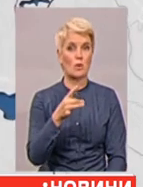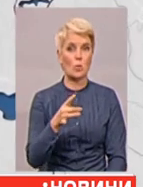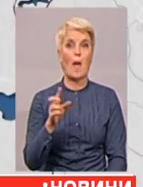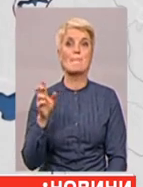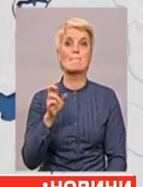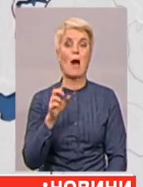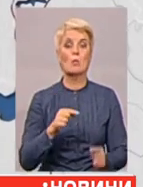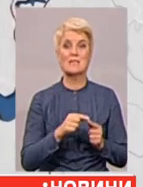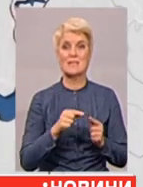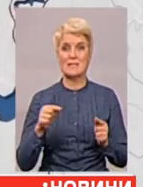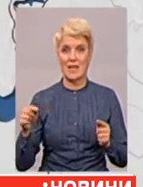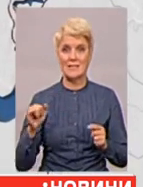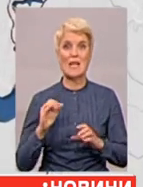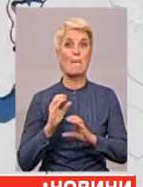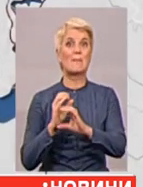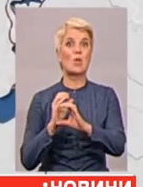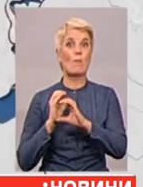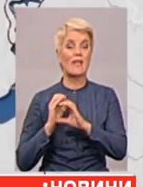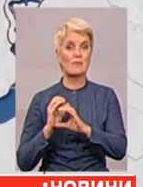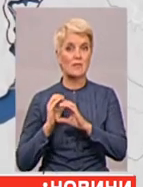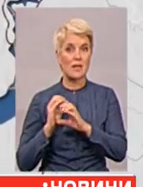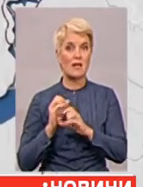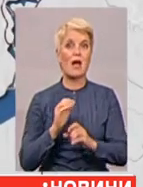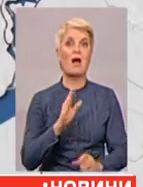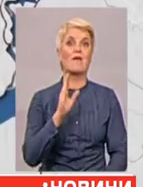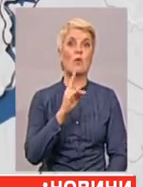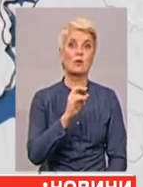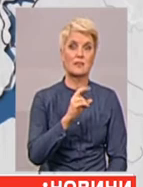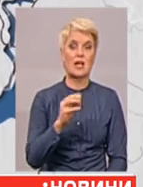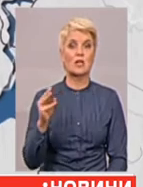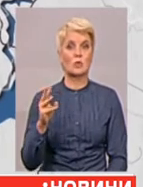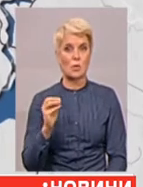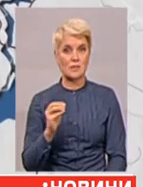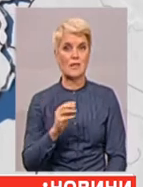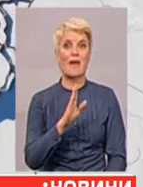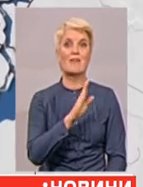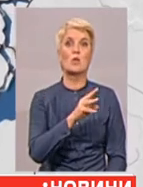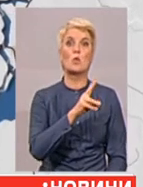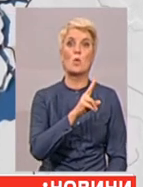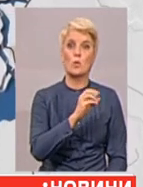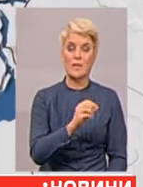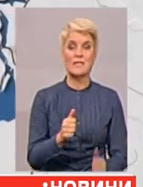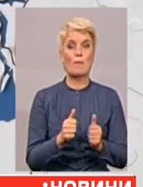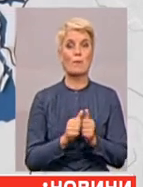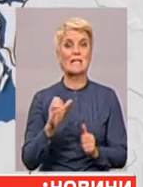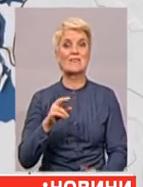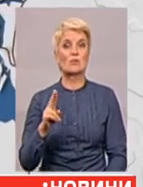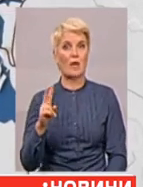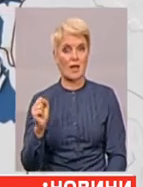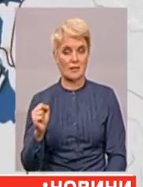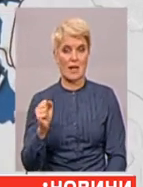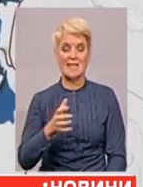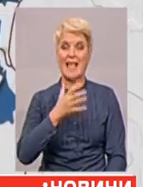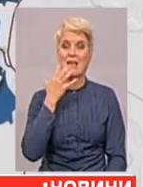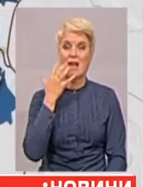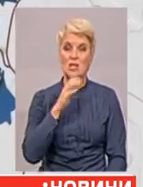вів вогонь по Троїцькому та Кримському. Греміли міномети на Донецькому рубежі, Верхньоторецькому та поблизу Світлодарська. Найгарячіше знову